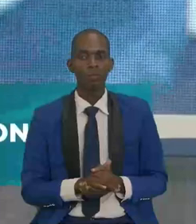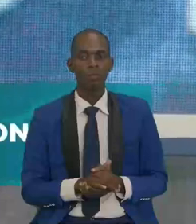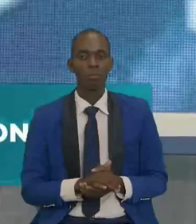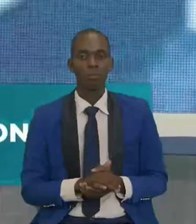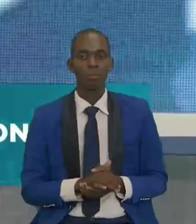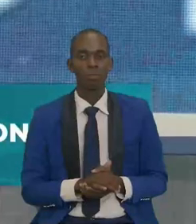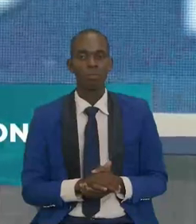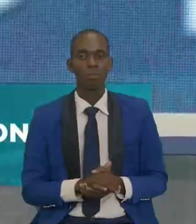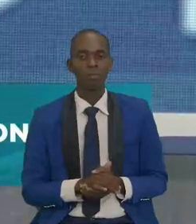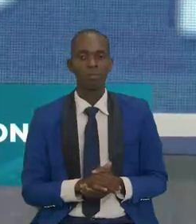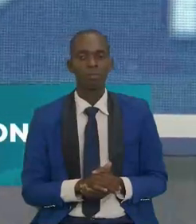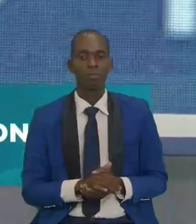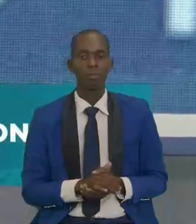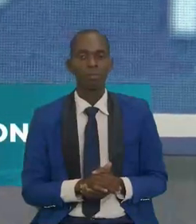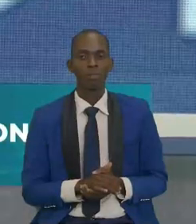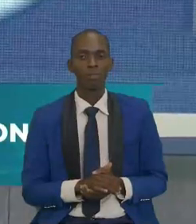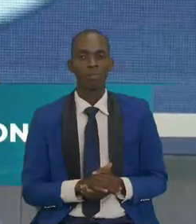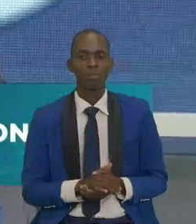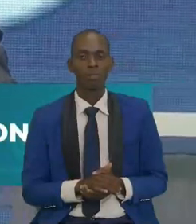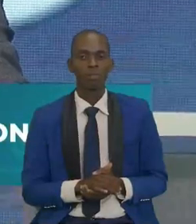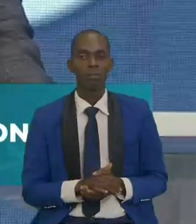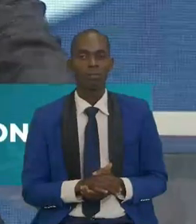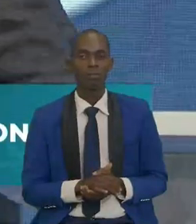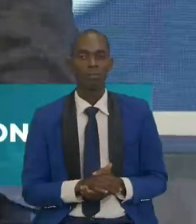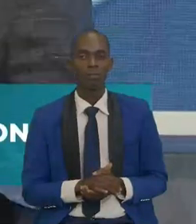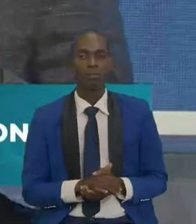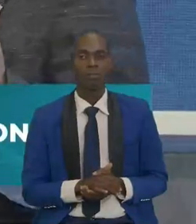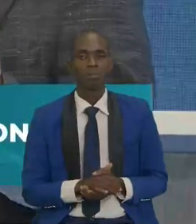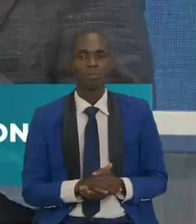message envoyé du ciel.